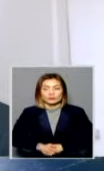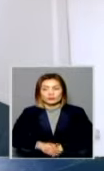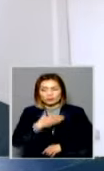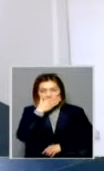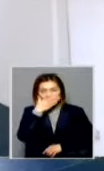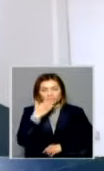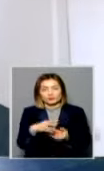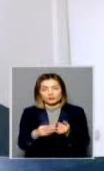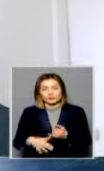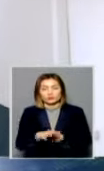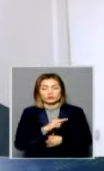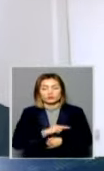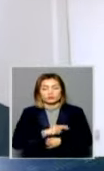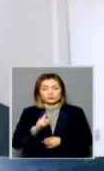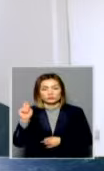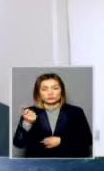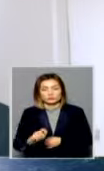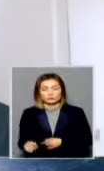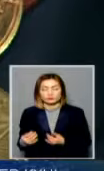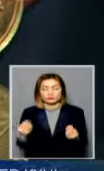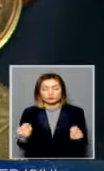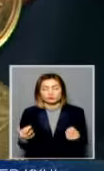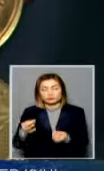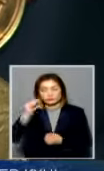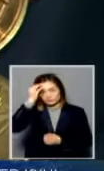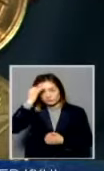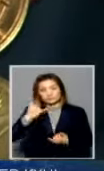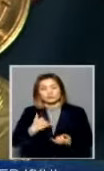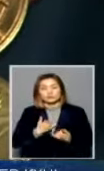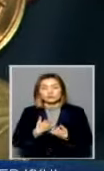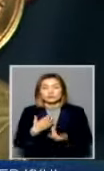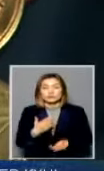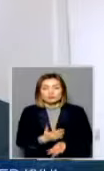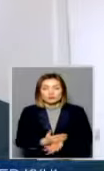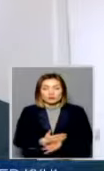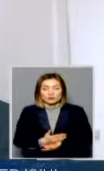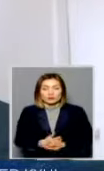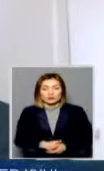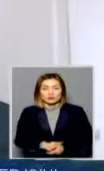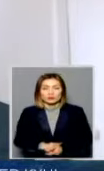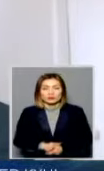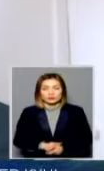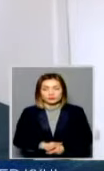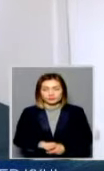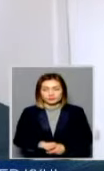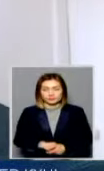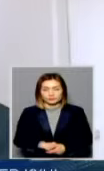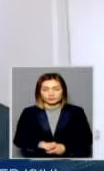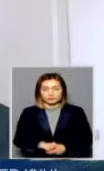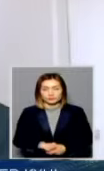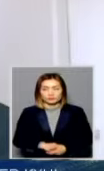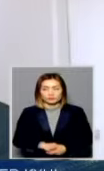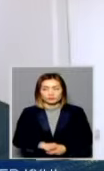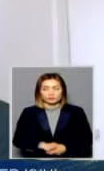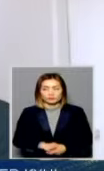жерінде қызмет атқарған жауынгерлер үшін үлкен мереке. Енді бұл күн сол жақта жүріп өздерінің әскери борышын өтеп,